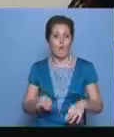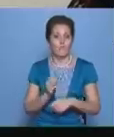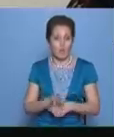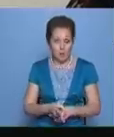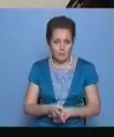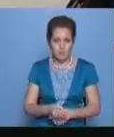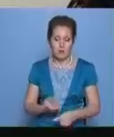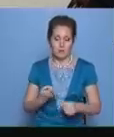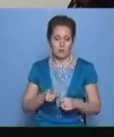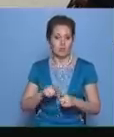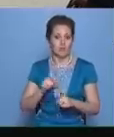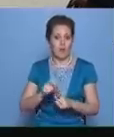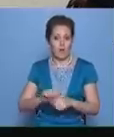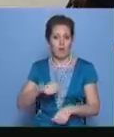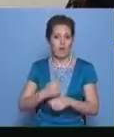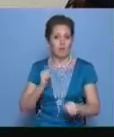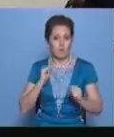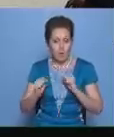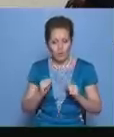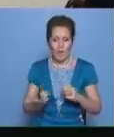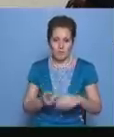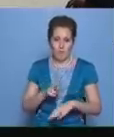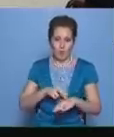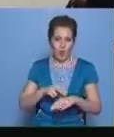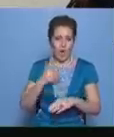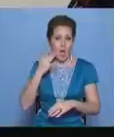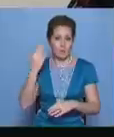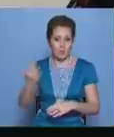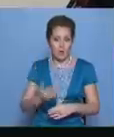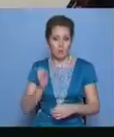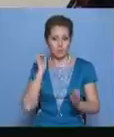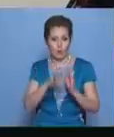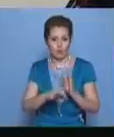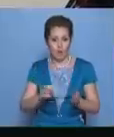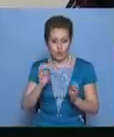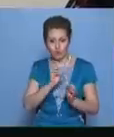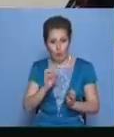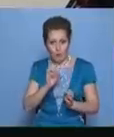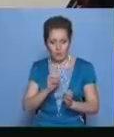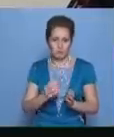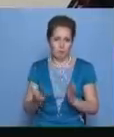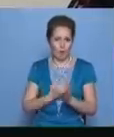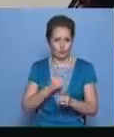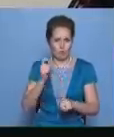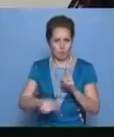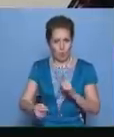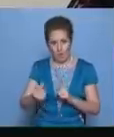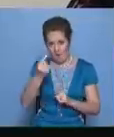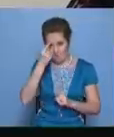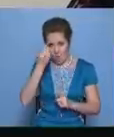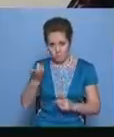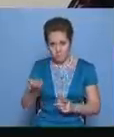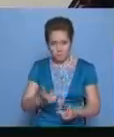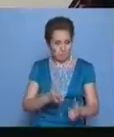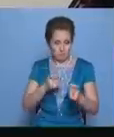что если в полицейского американского бросить шарик, он получит пулю в лоб. Позиция наша такова, что если бы наши сотрудники